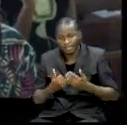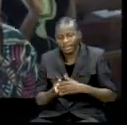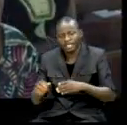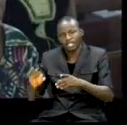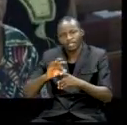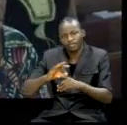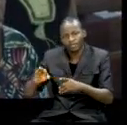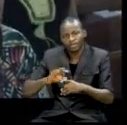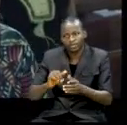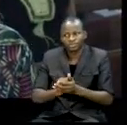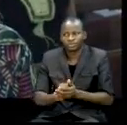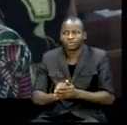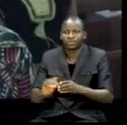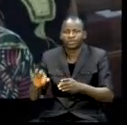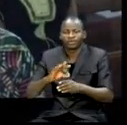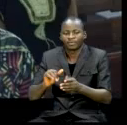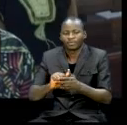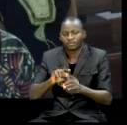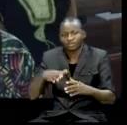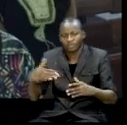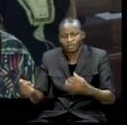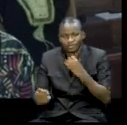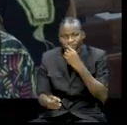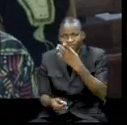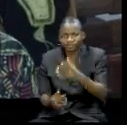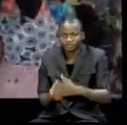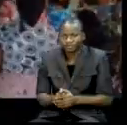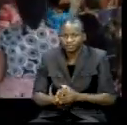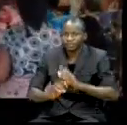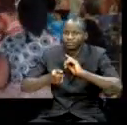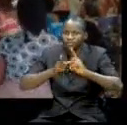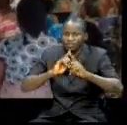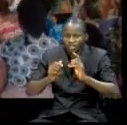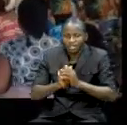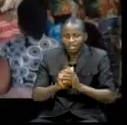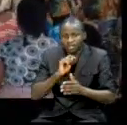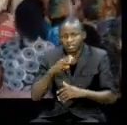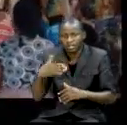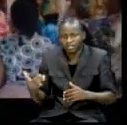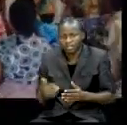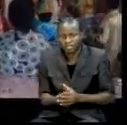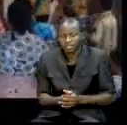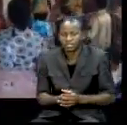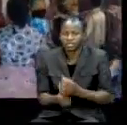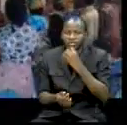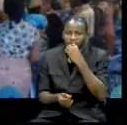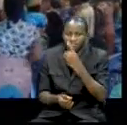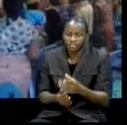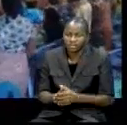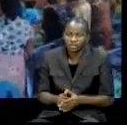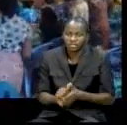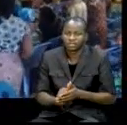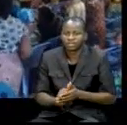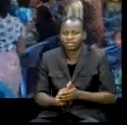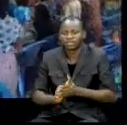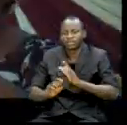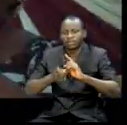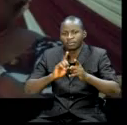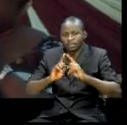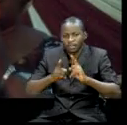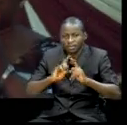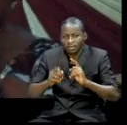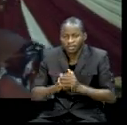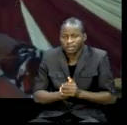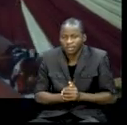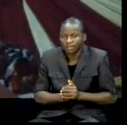de servante de Dieu. Formation qui a porté sur répondre à l'appel comme thème. Ces 30 femmes, aux côtés